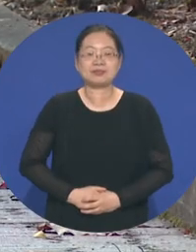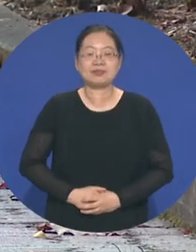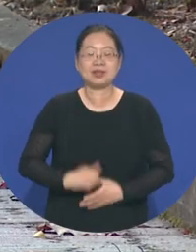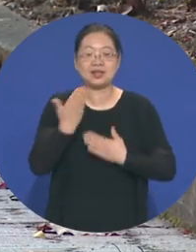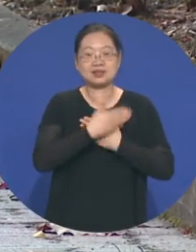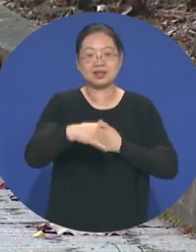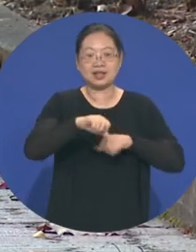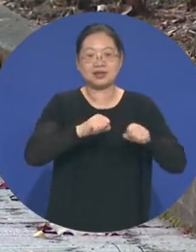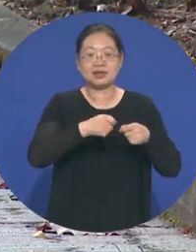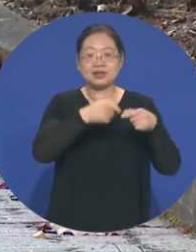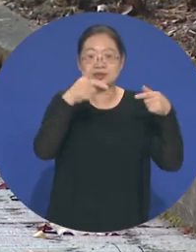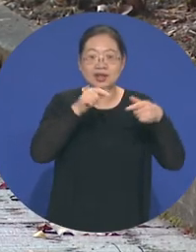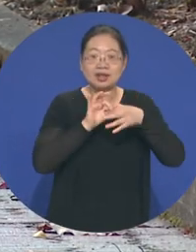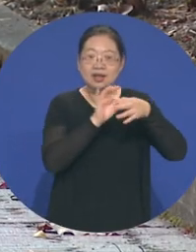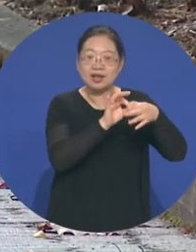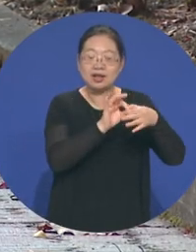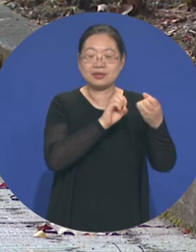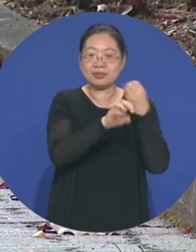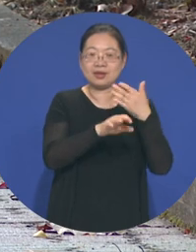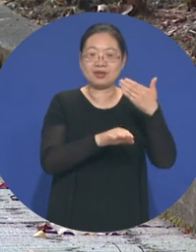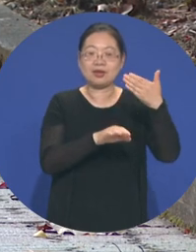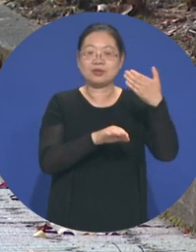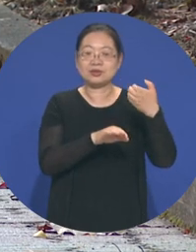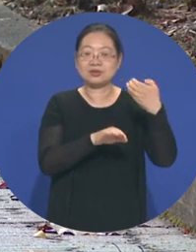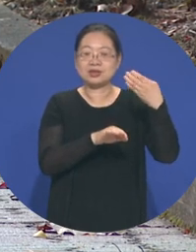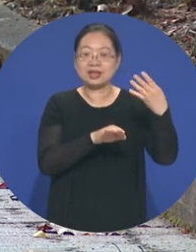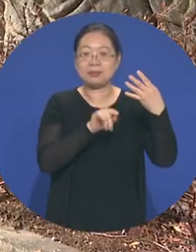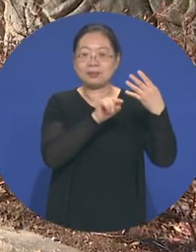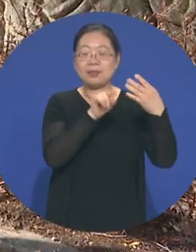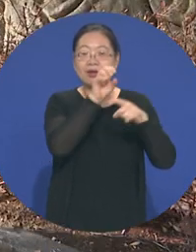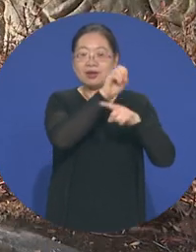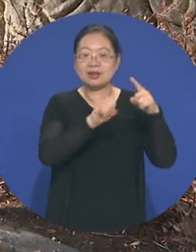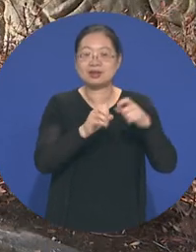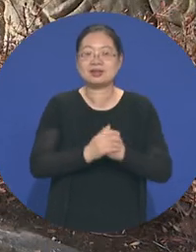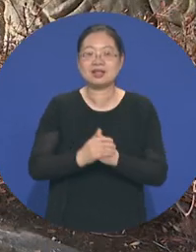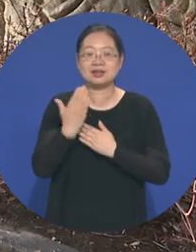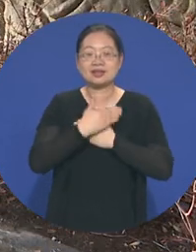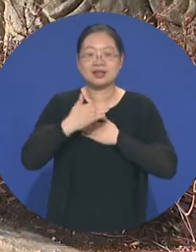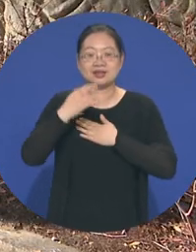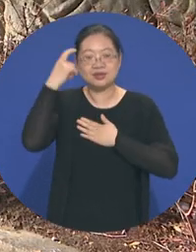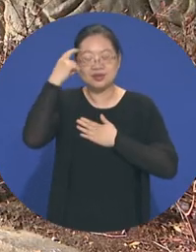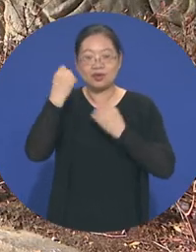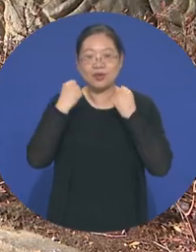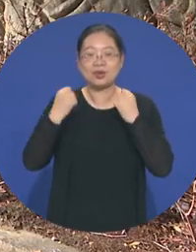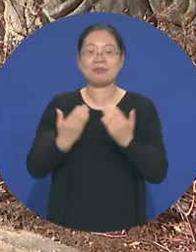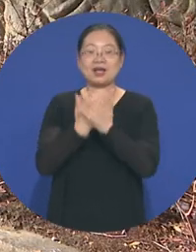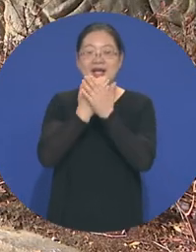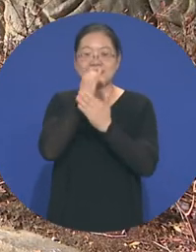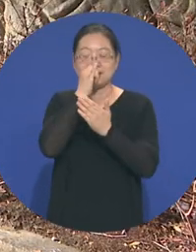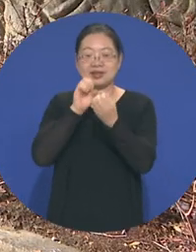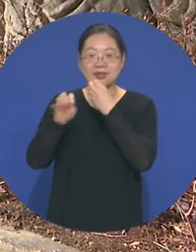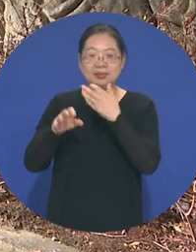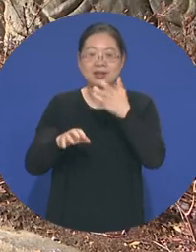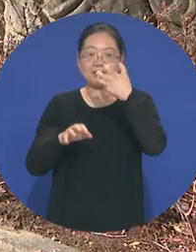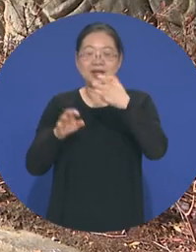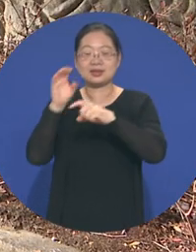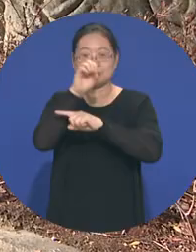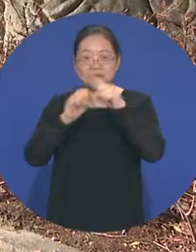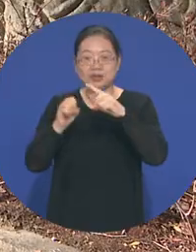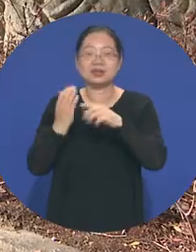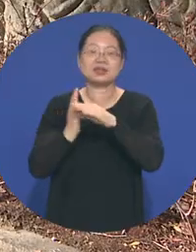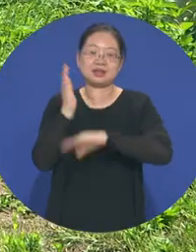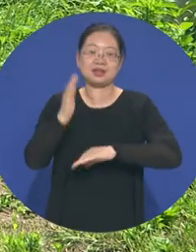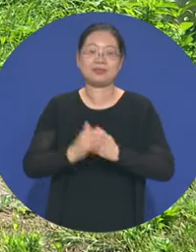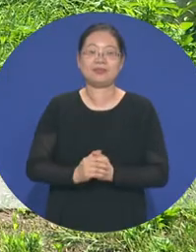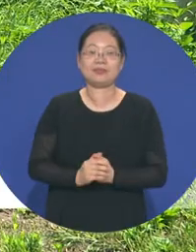활동이 증가하거나 유지됐다는 답변이 94%, 신체 정신적 건강 상태가 좋아졌다는 응답이 80%를